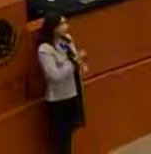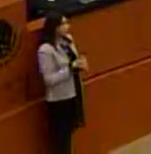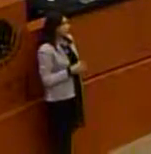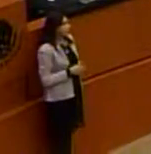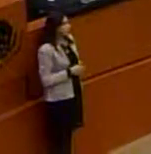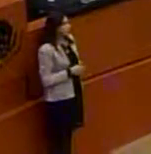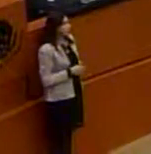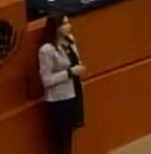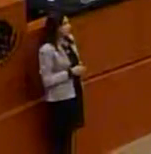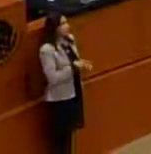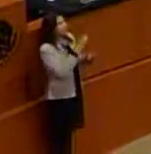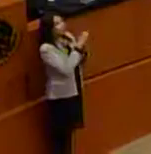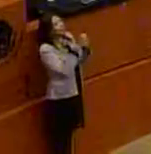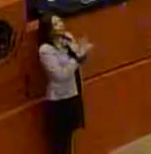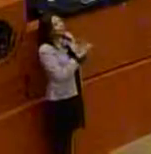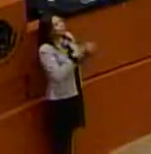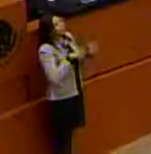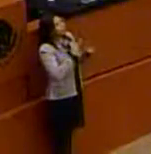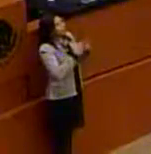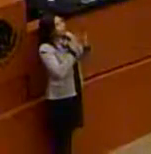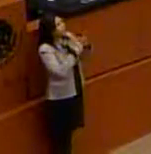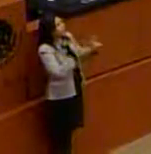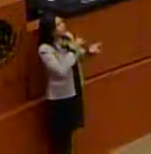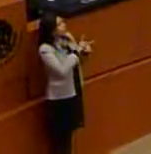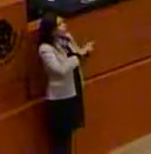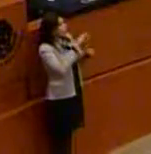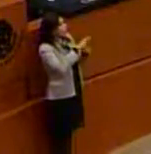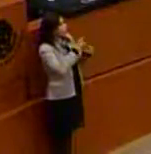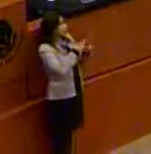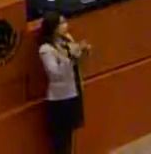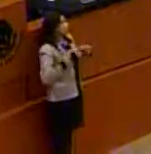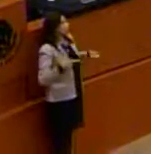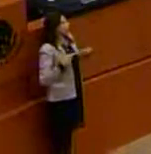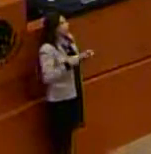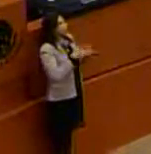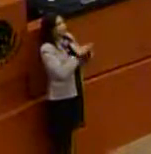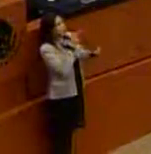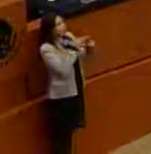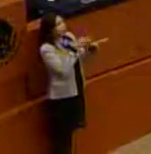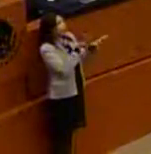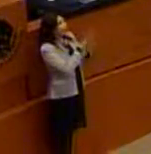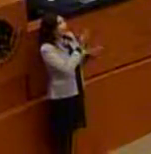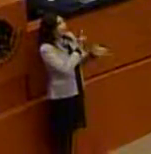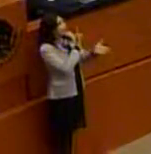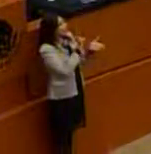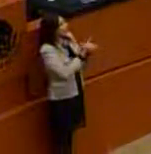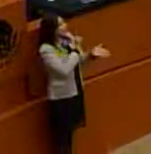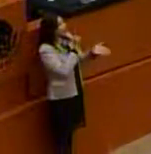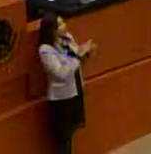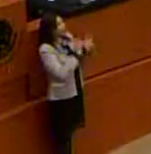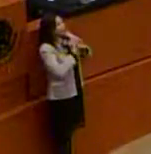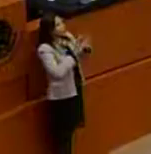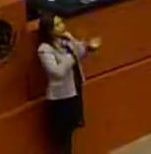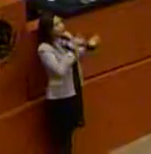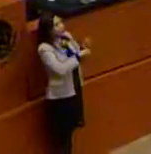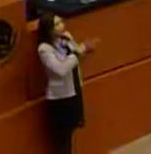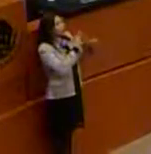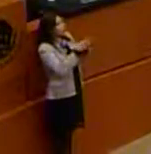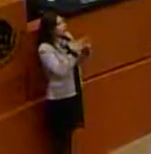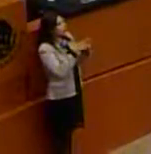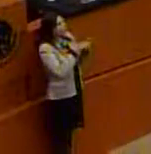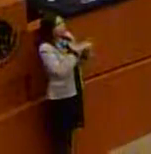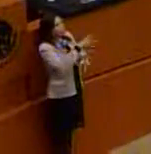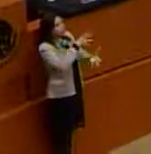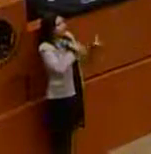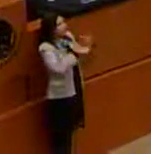démocratie directe. Il faudra aussi changer de nombreuses lois et la distribution intérieure des ressources économiques.